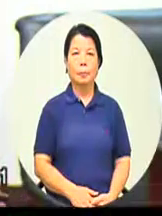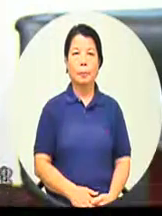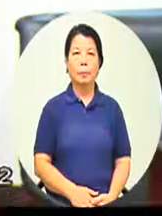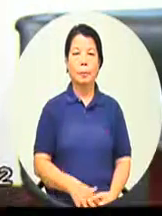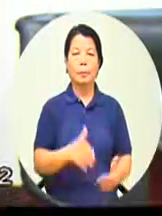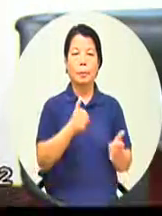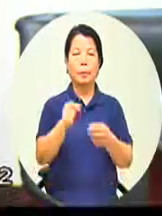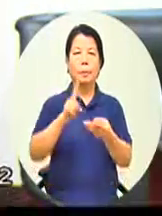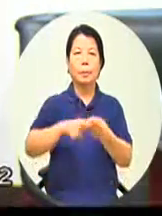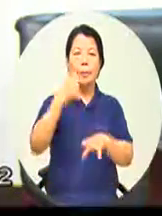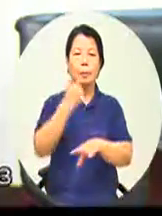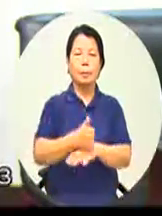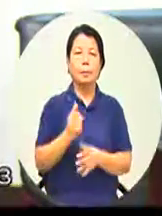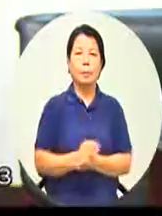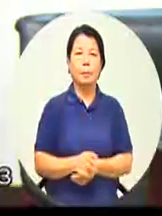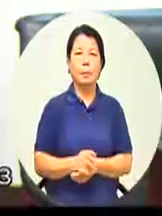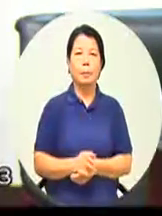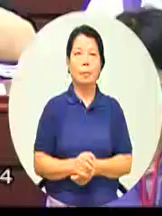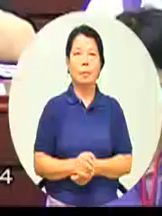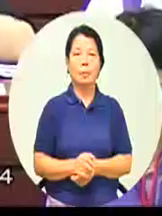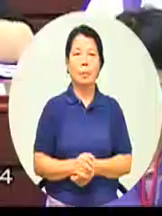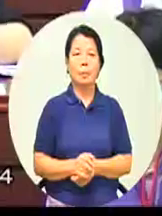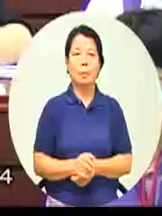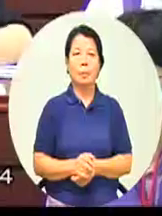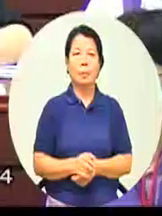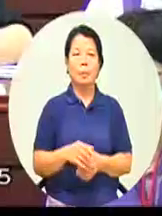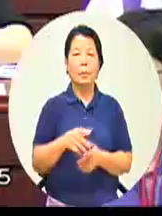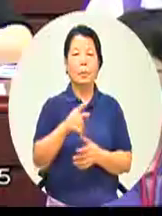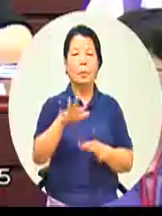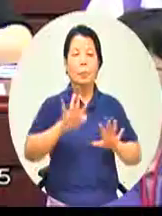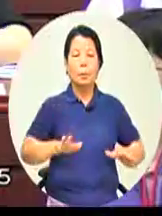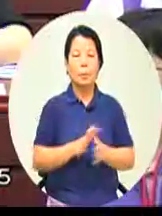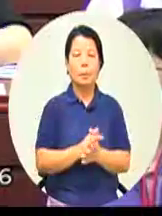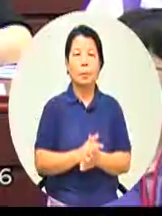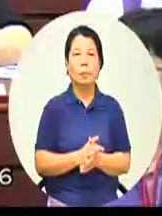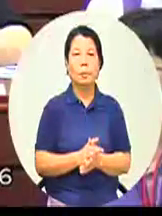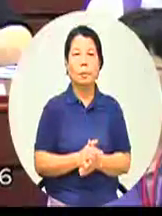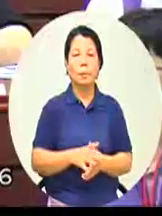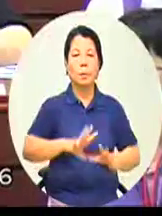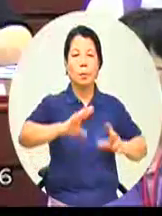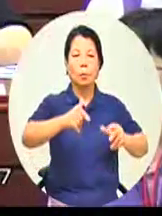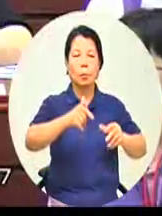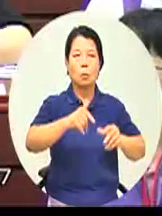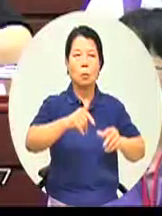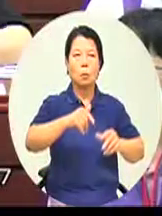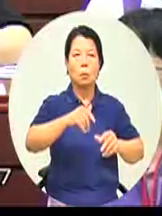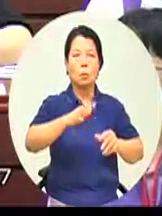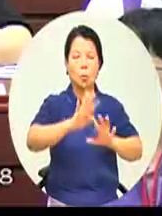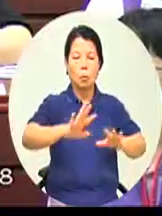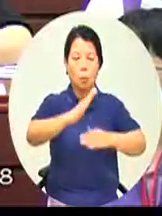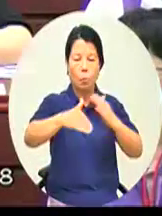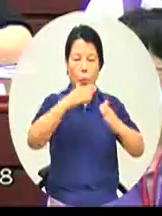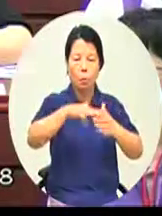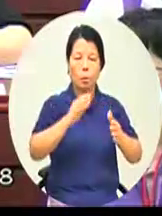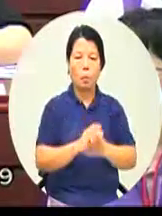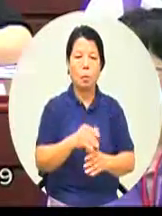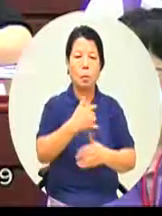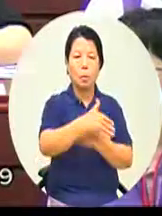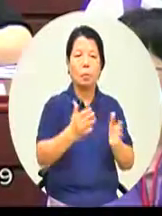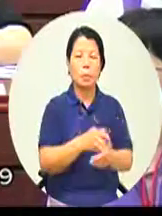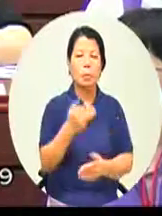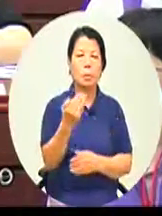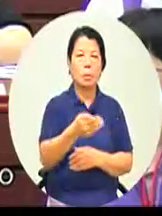谢谢主席，还有曾议员的部分呢。中仑国中来讲，目前呢学校状况九班只有招